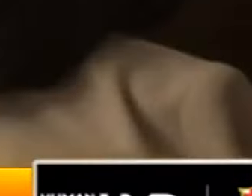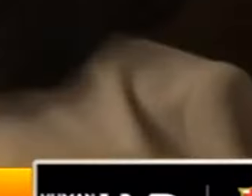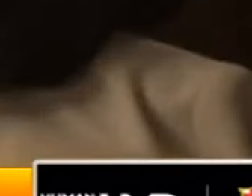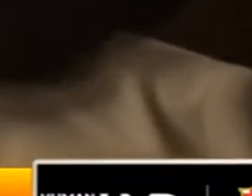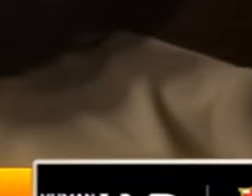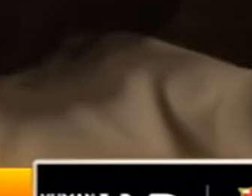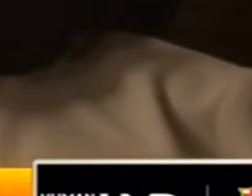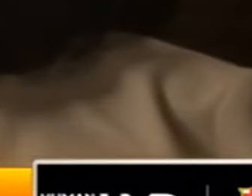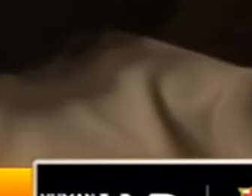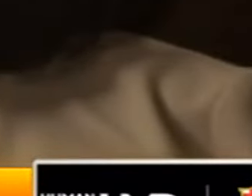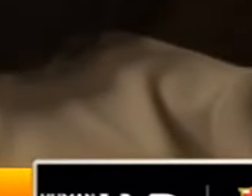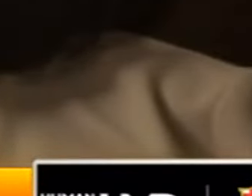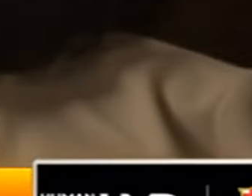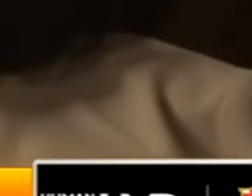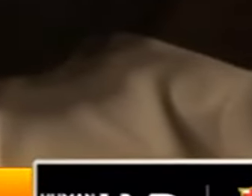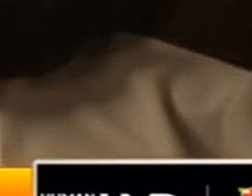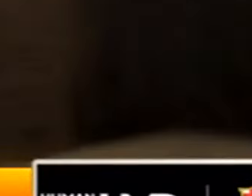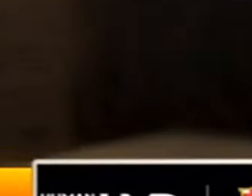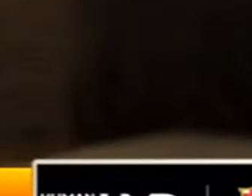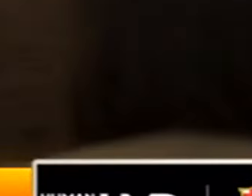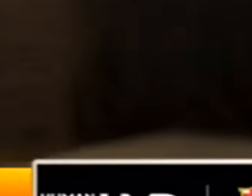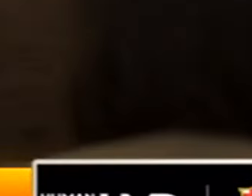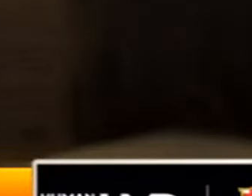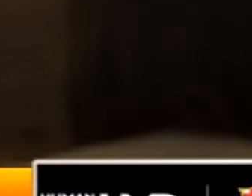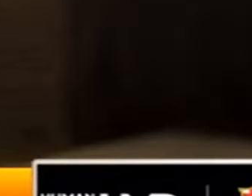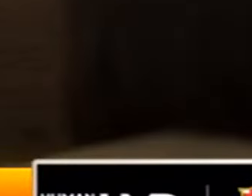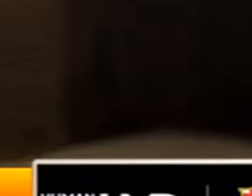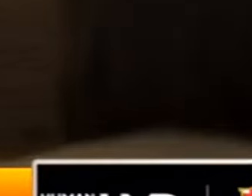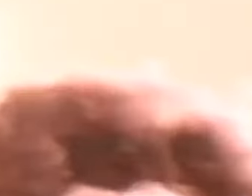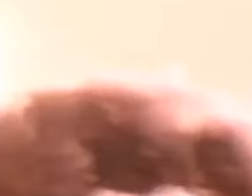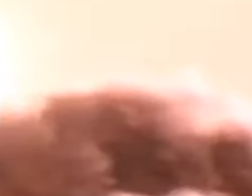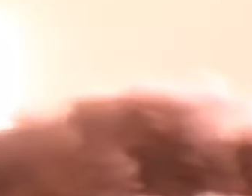that. Do you think Nicholas is not a good friend for your boys to have?